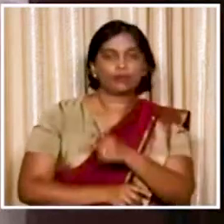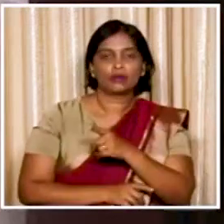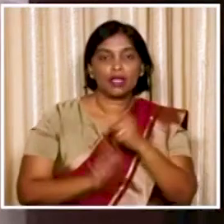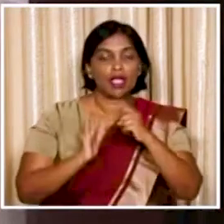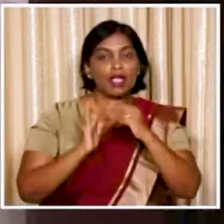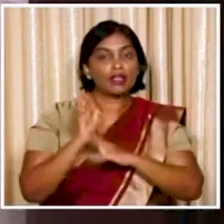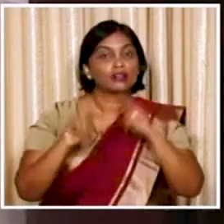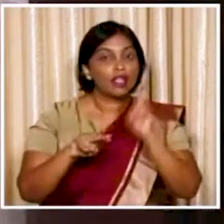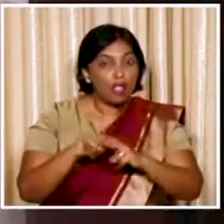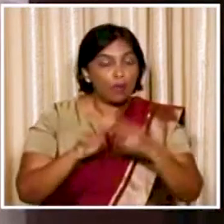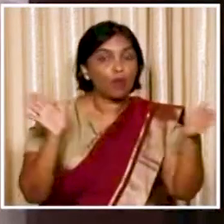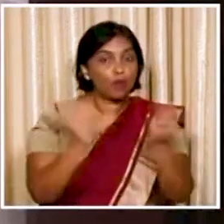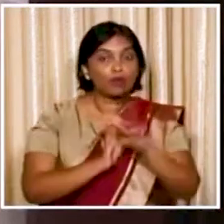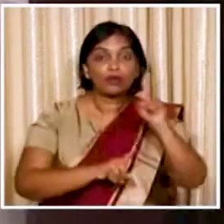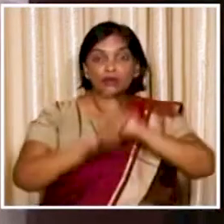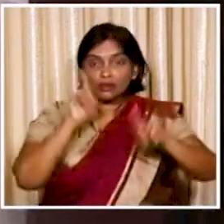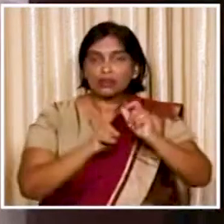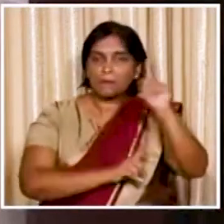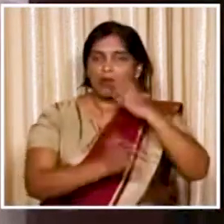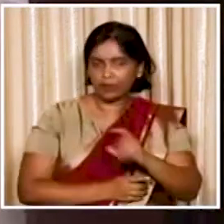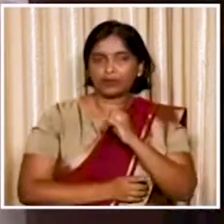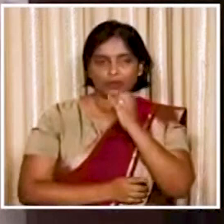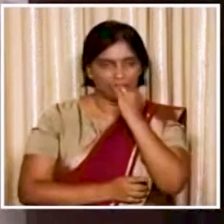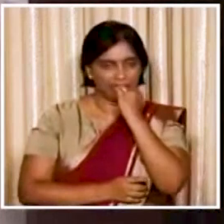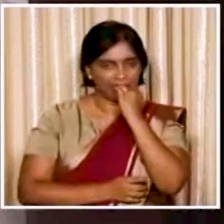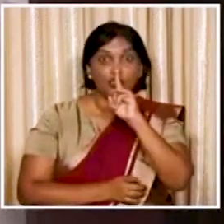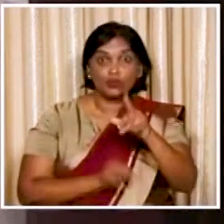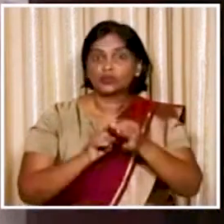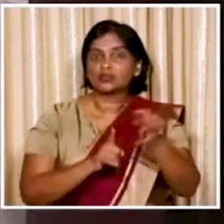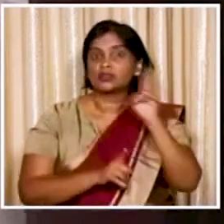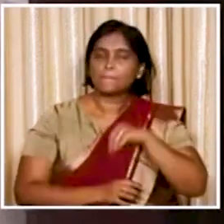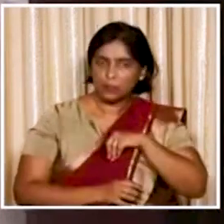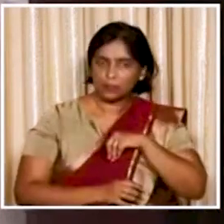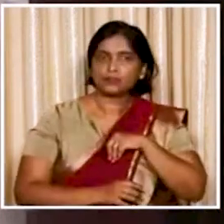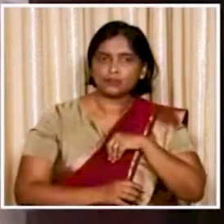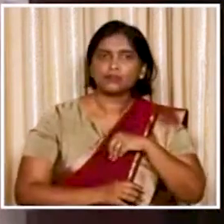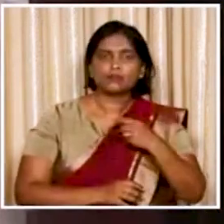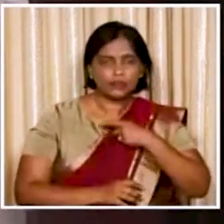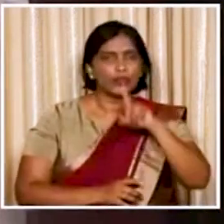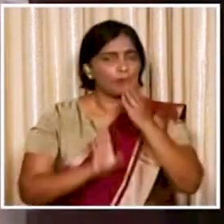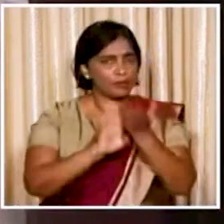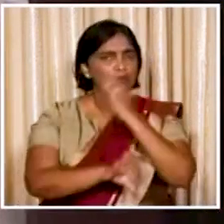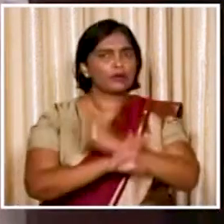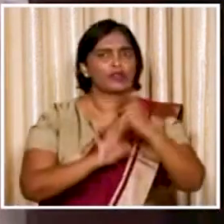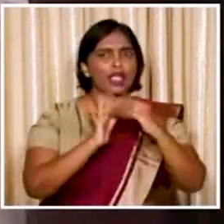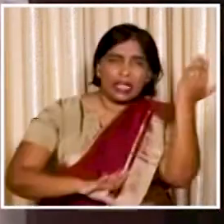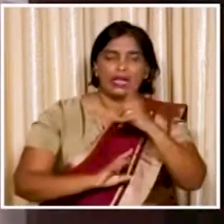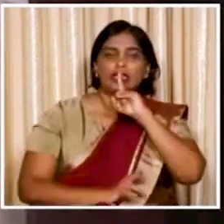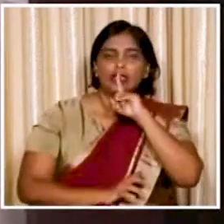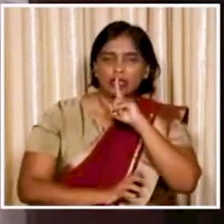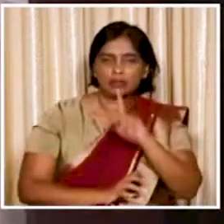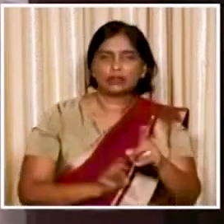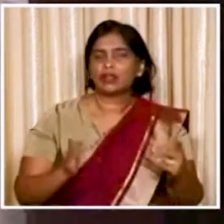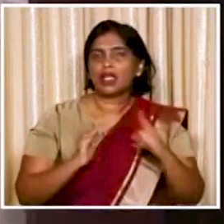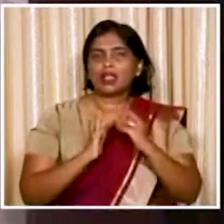කිව්වා IMF එකත් එක්ක කරන කතා ටික සභාගත කරන්න කියලා. එතුමයි කිව්වේ අපි එකගයි. අපි කිව්වා වේලාසනින්ම IMF එකට යන්නේ කියලා.